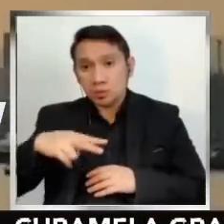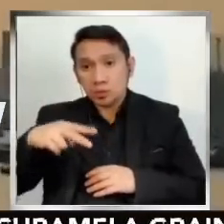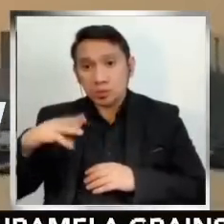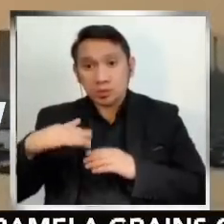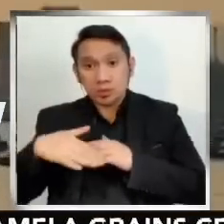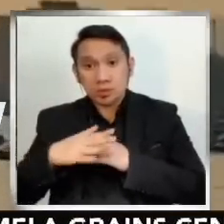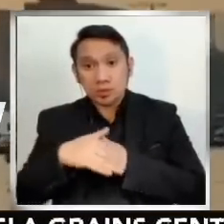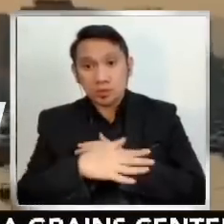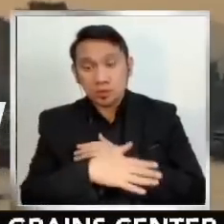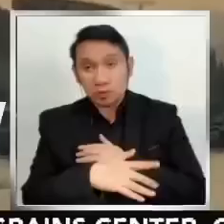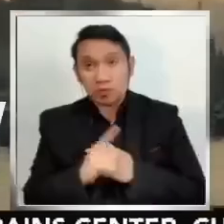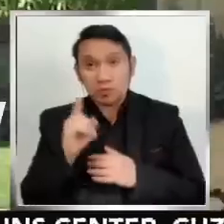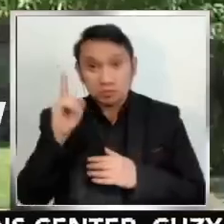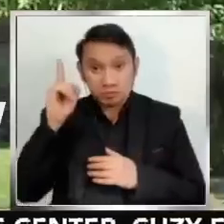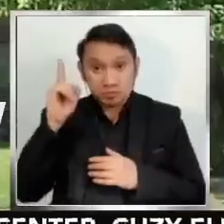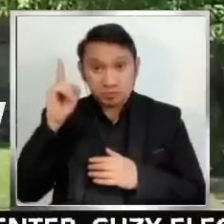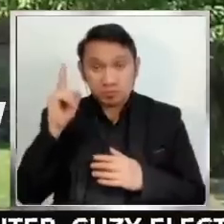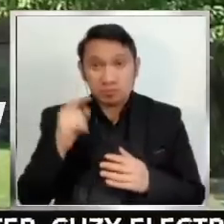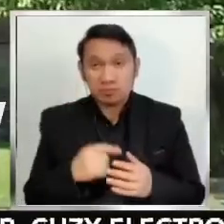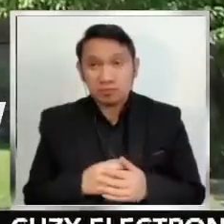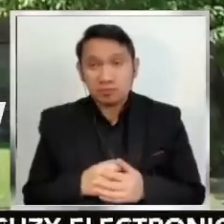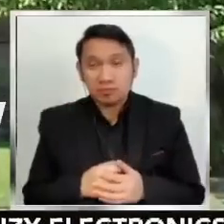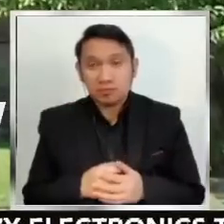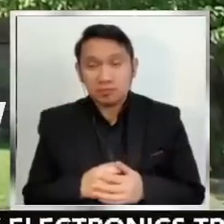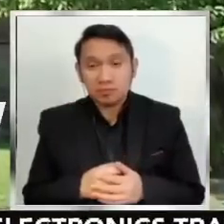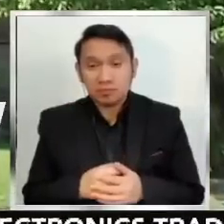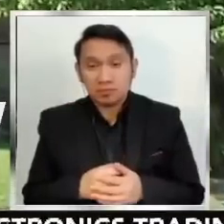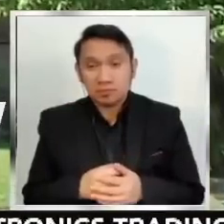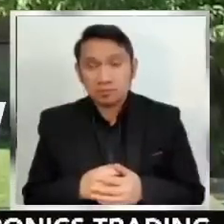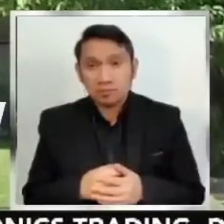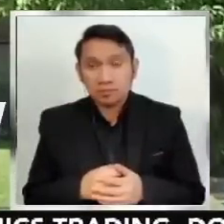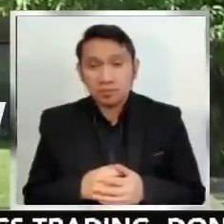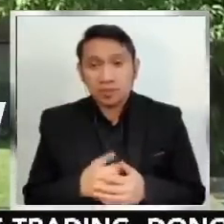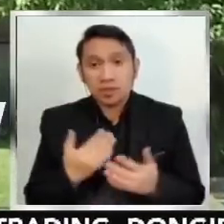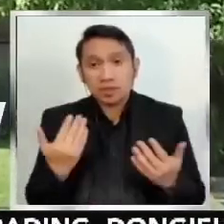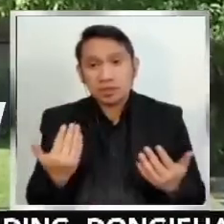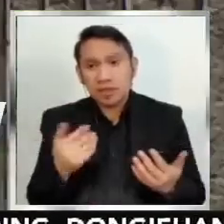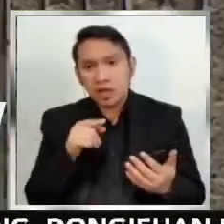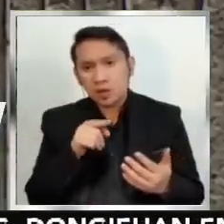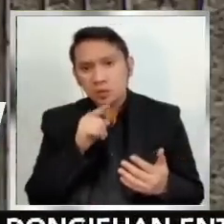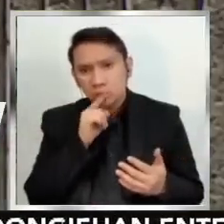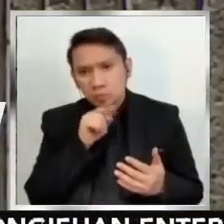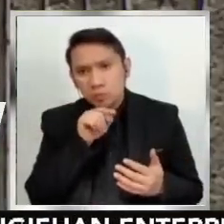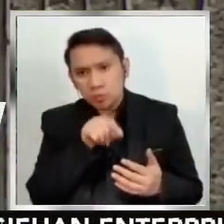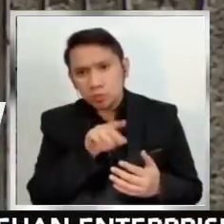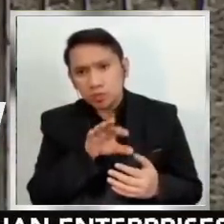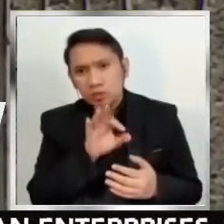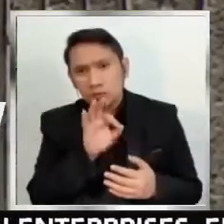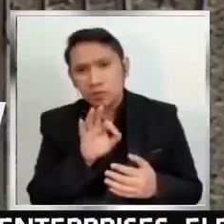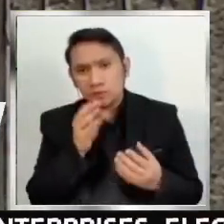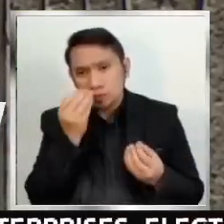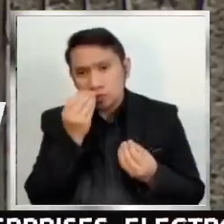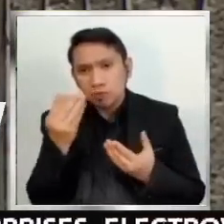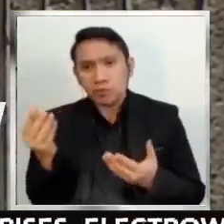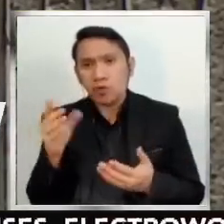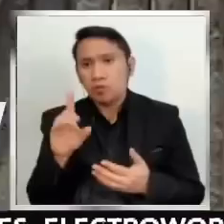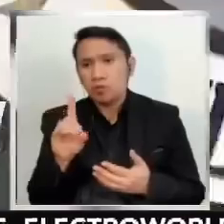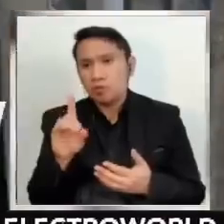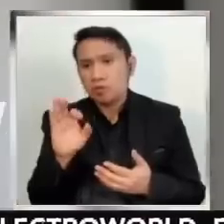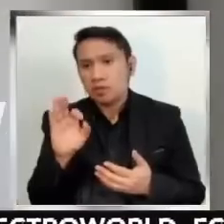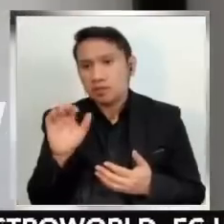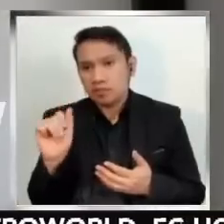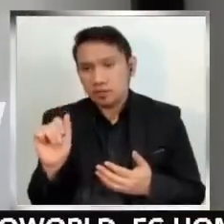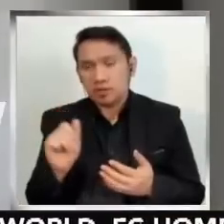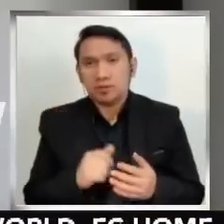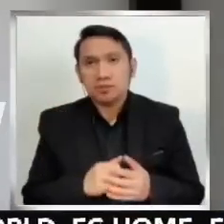sa distrito ng Tsingy. Mismong Hong Kong authorities ang nagkumpirma nito sa Department of Foreign Affairs at Department of